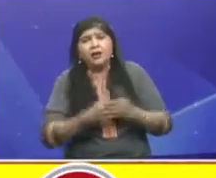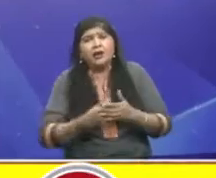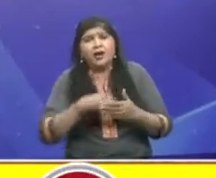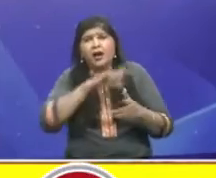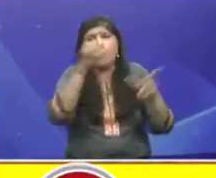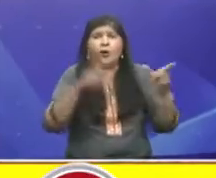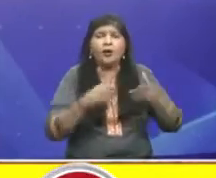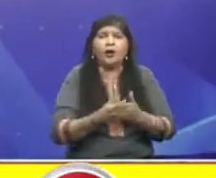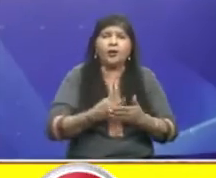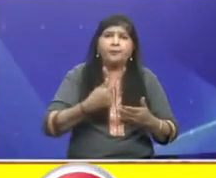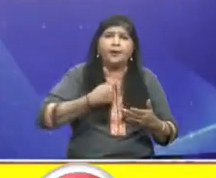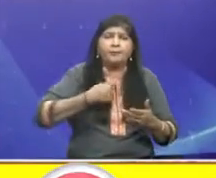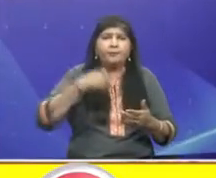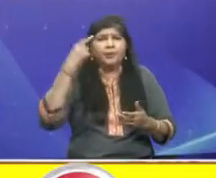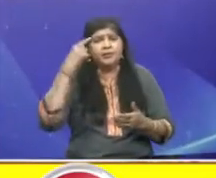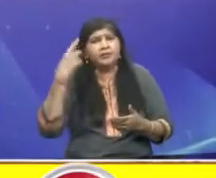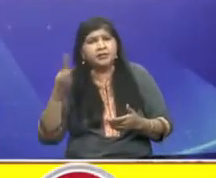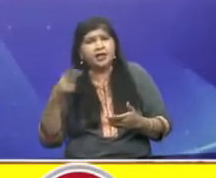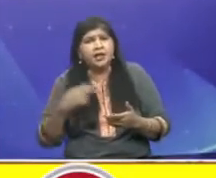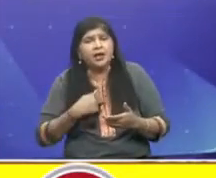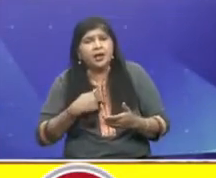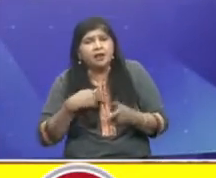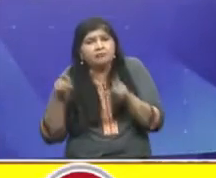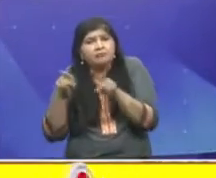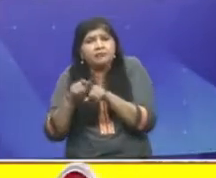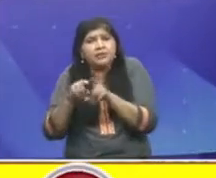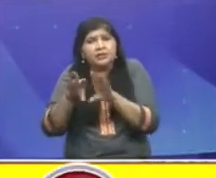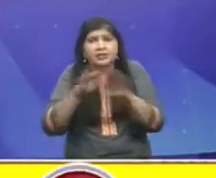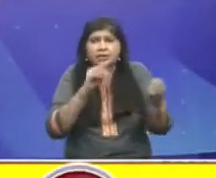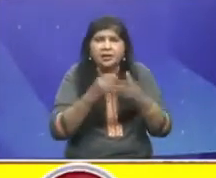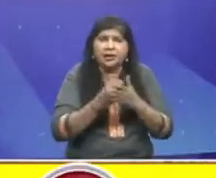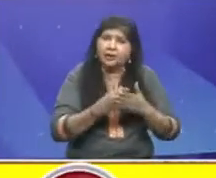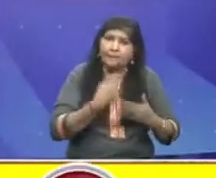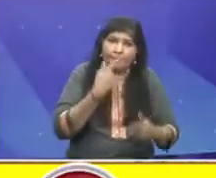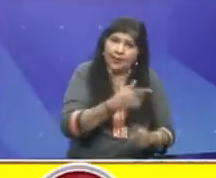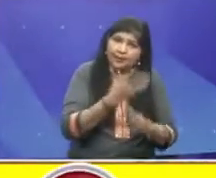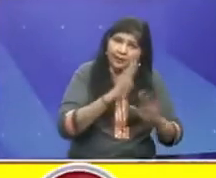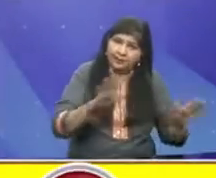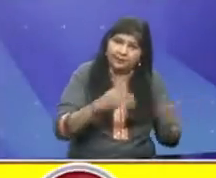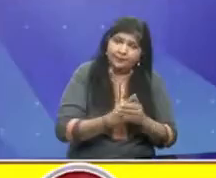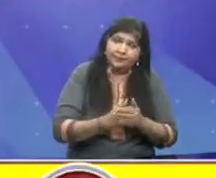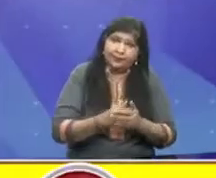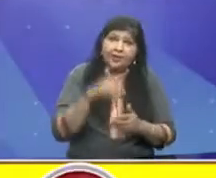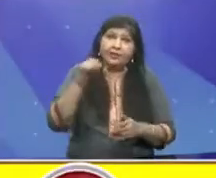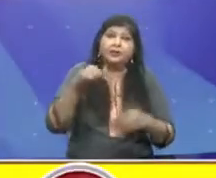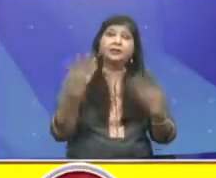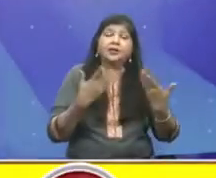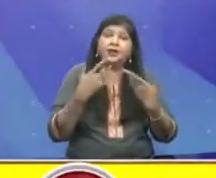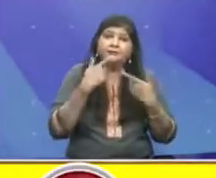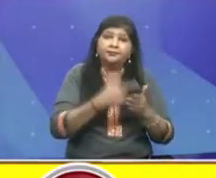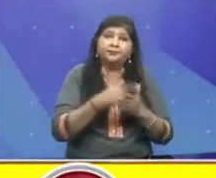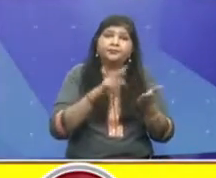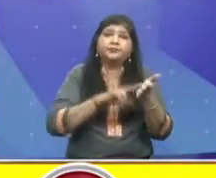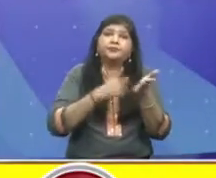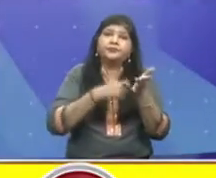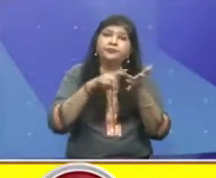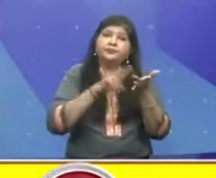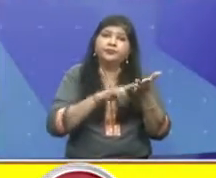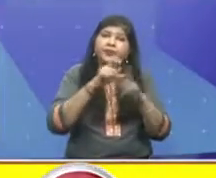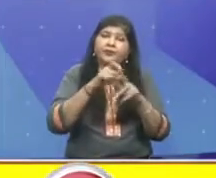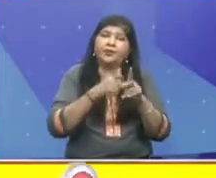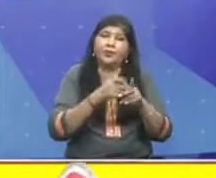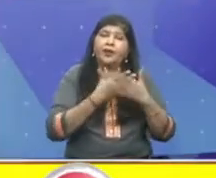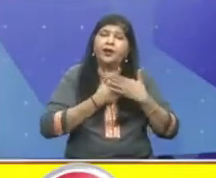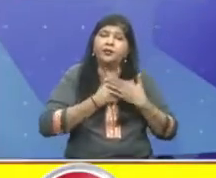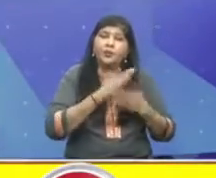सब अपने अपने सामर्थ्य के हिसाब से कहते जरूर हैं, लेकिन वृंदावन का जो सुख